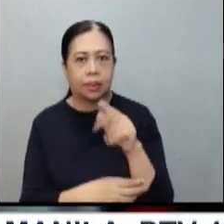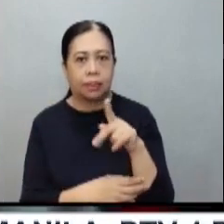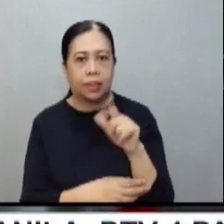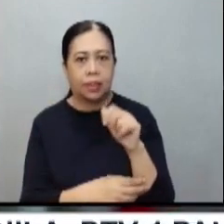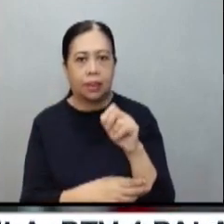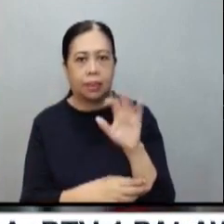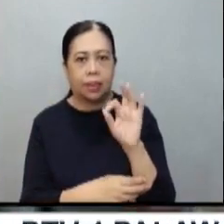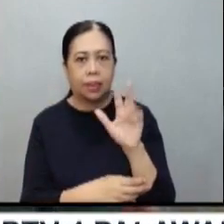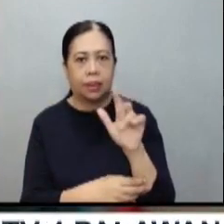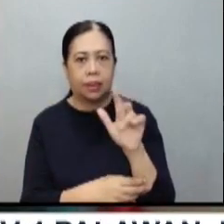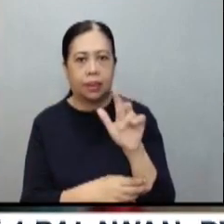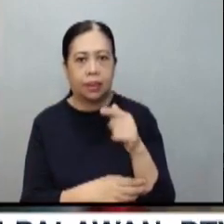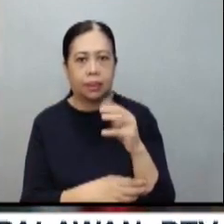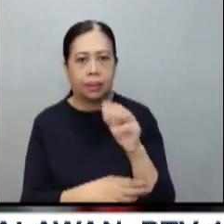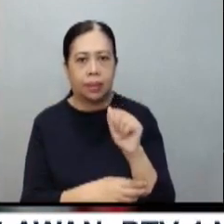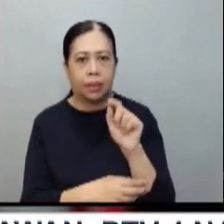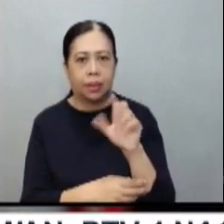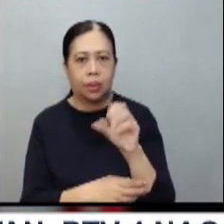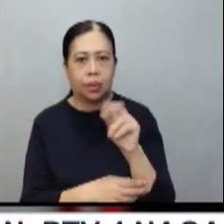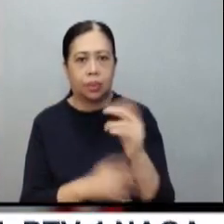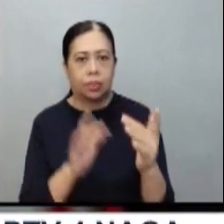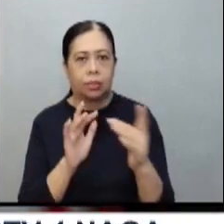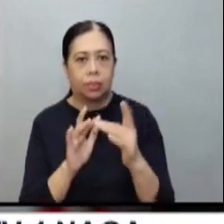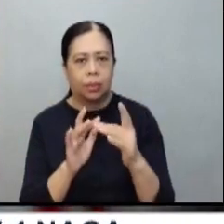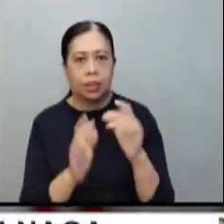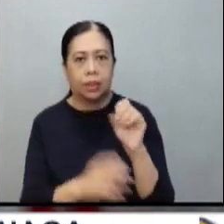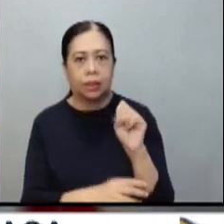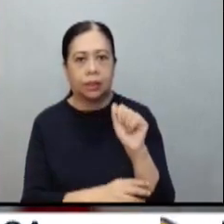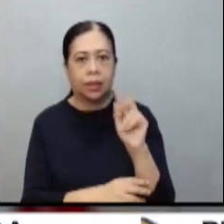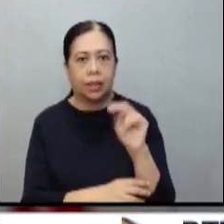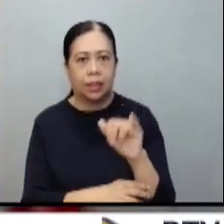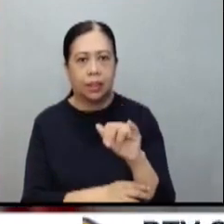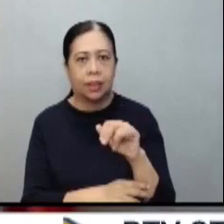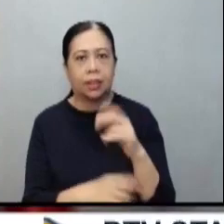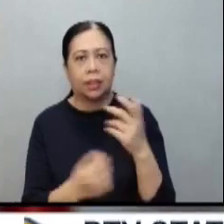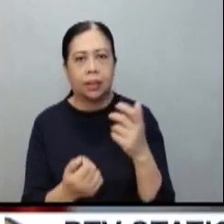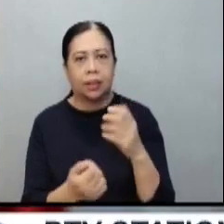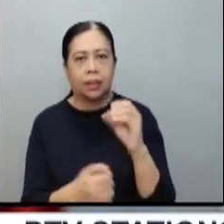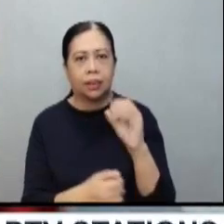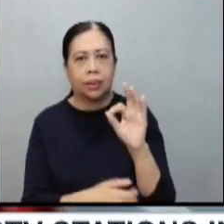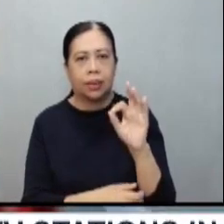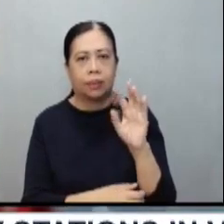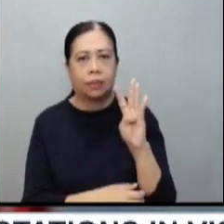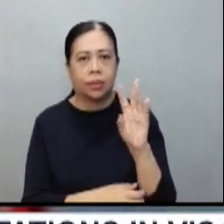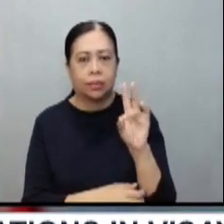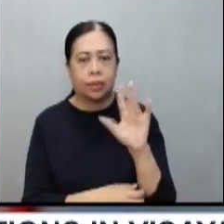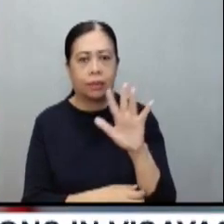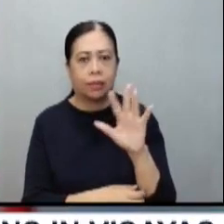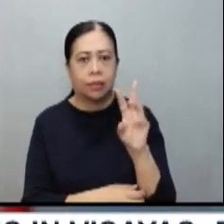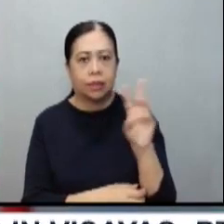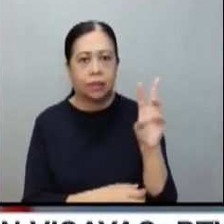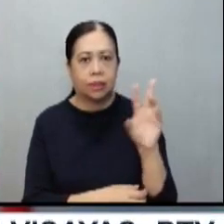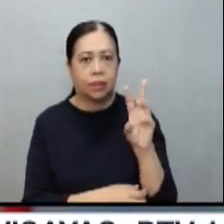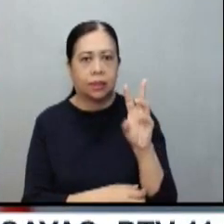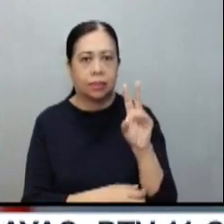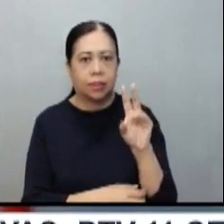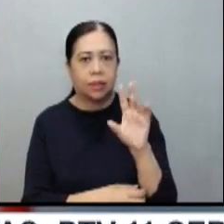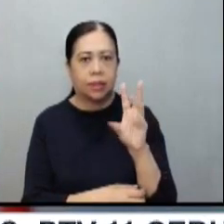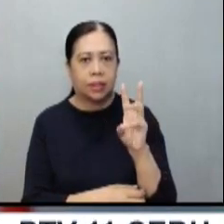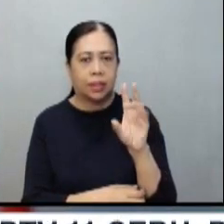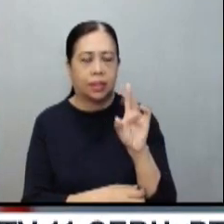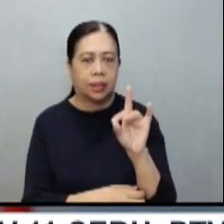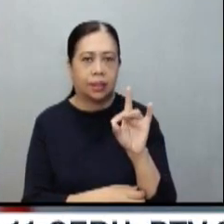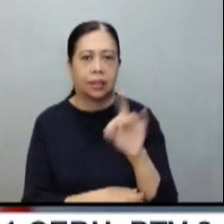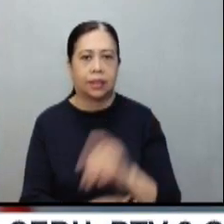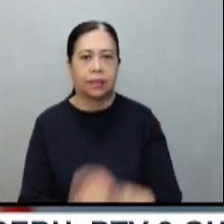sandypilapil93@gmail.com o di kaya ay kontakin si Ms. Sandy Enon sa mobile number na 0947-566-6768.